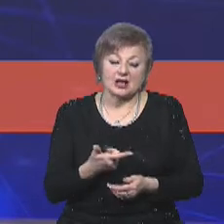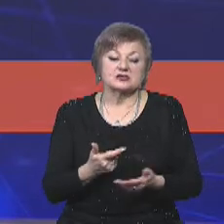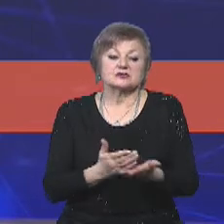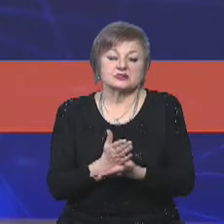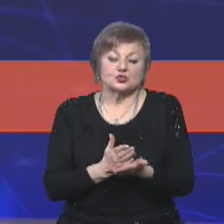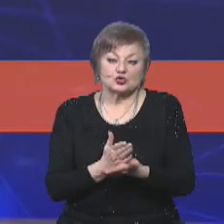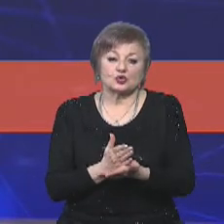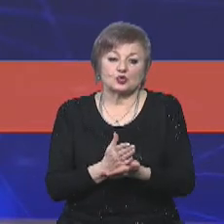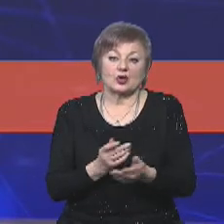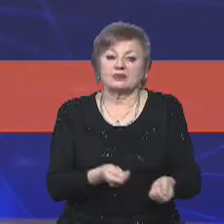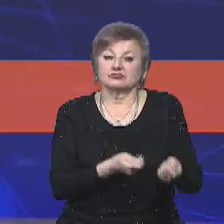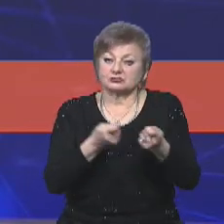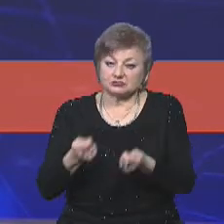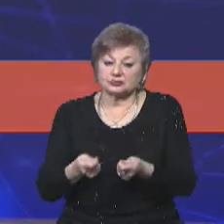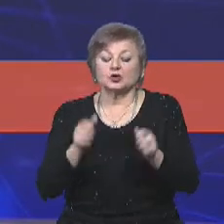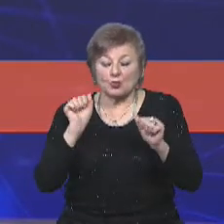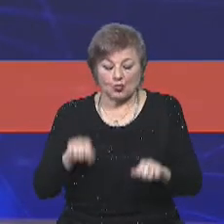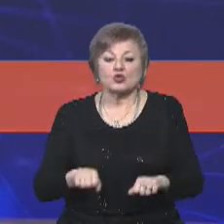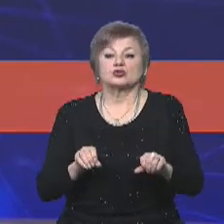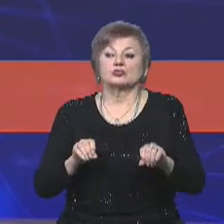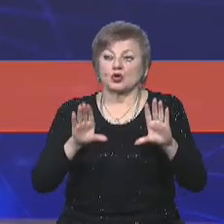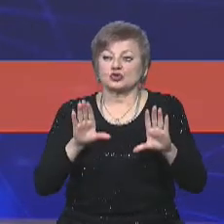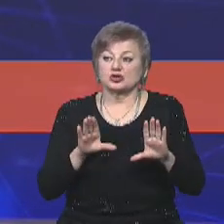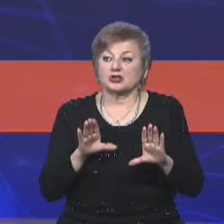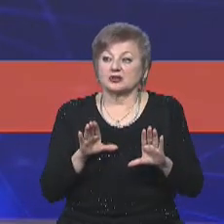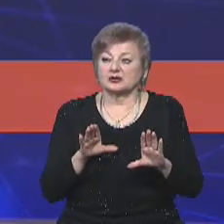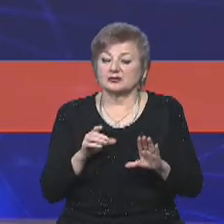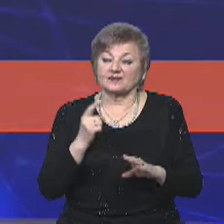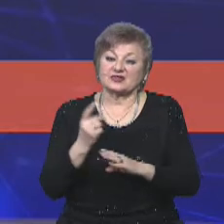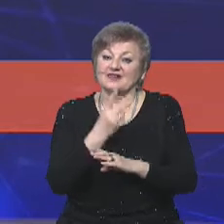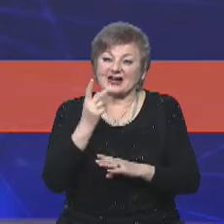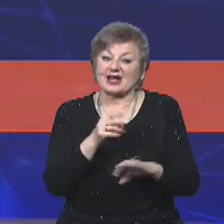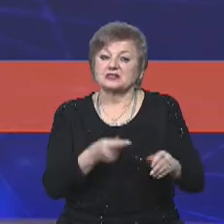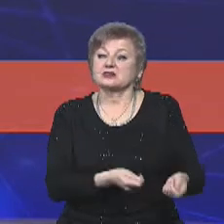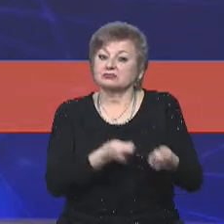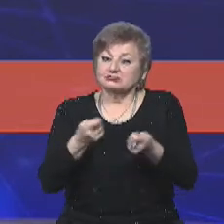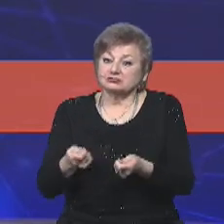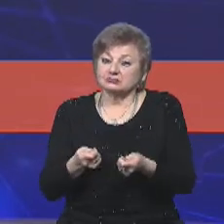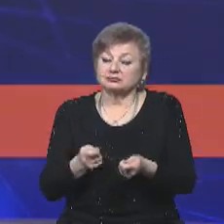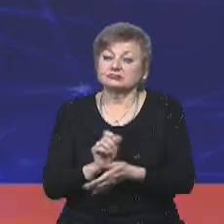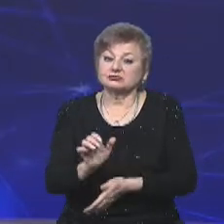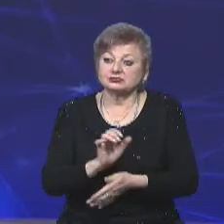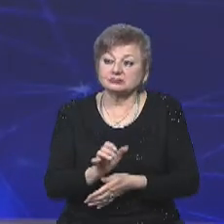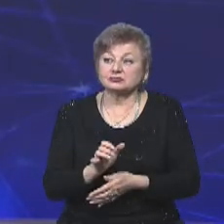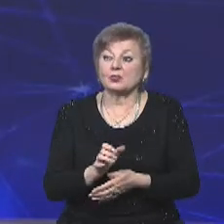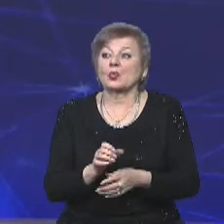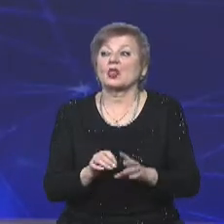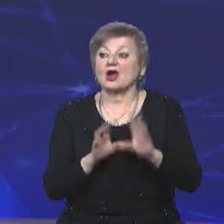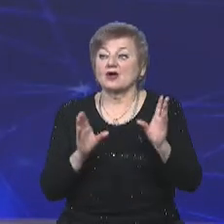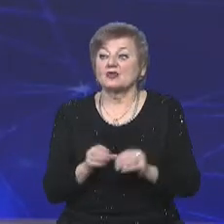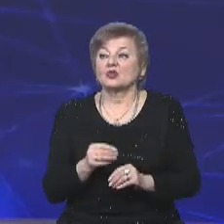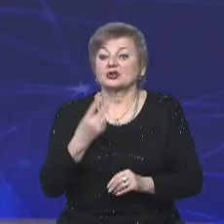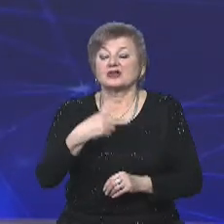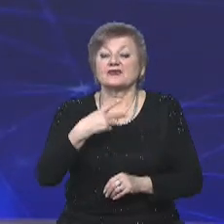транспортировки, может подорожать, транспортировка дорожает в 2 раза. Но в общей цене на газ это подорожание составит